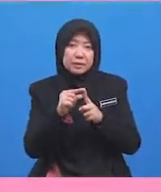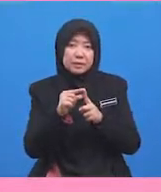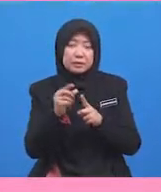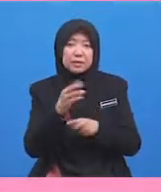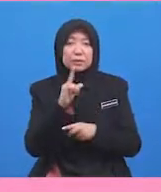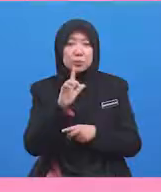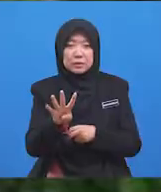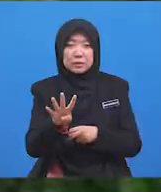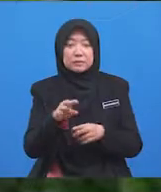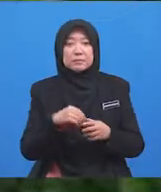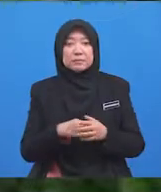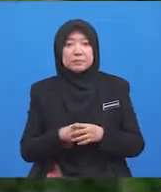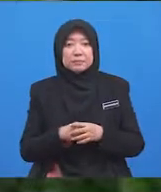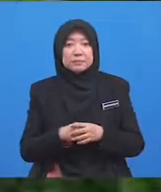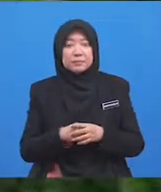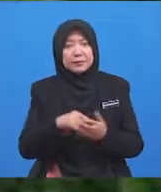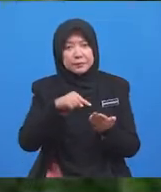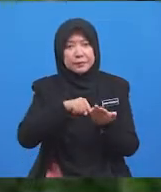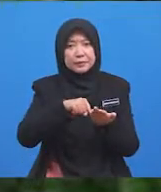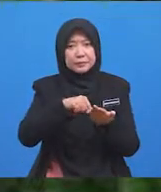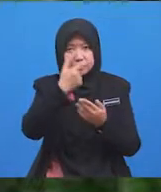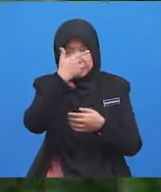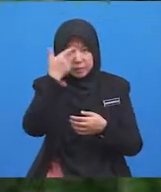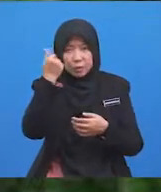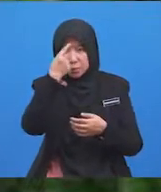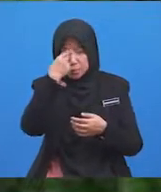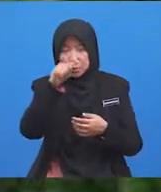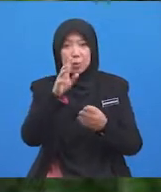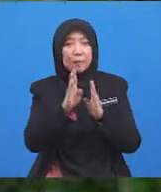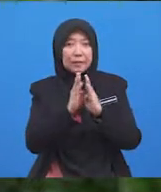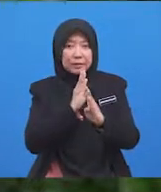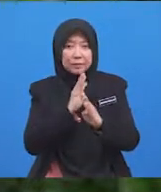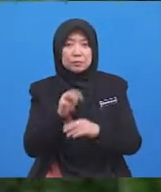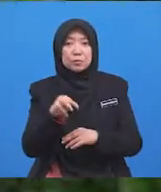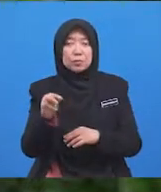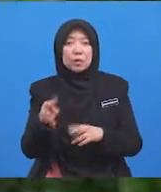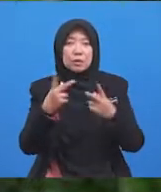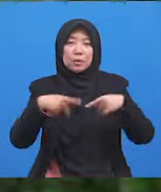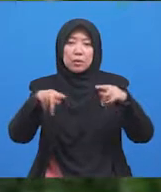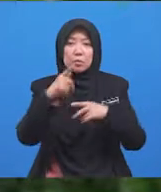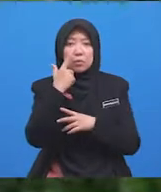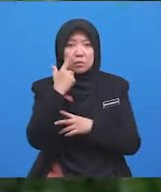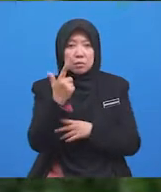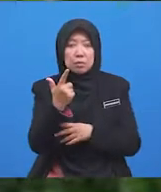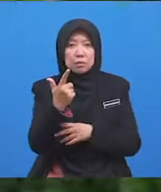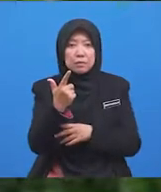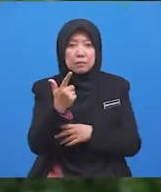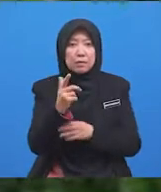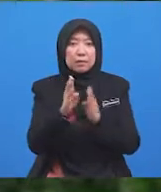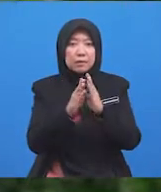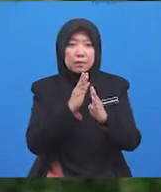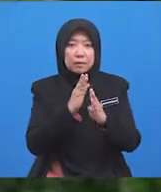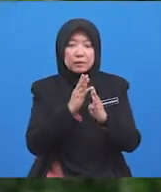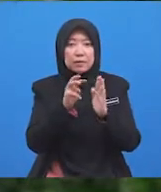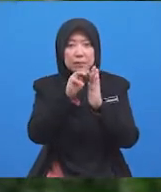bilangan suku kata ini kerana untuk bilangan baris murid perlu melihat bilangan baris paling